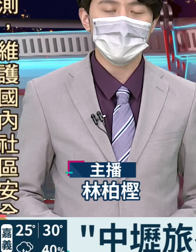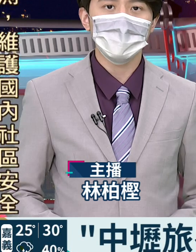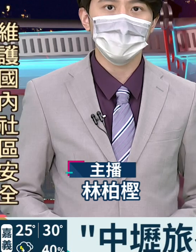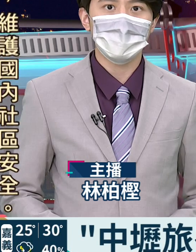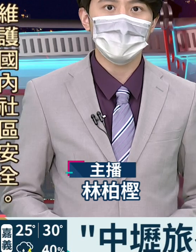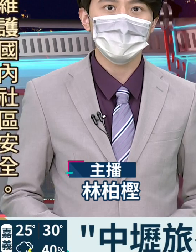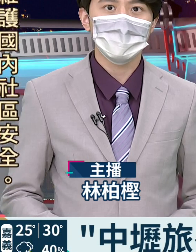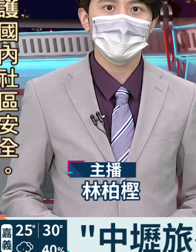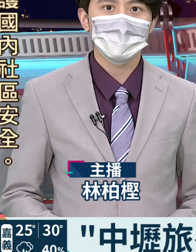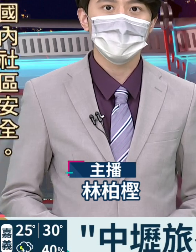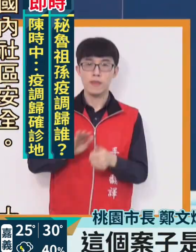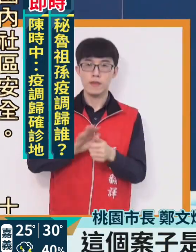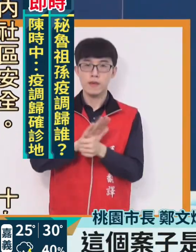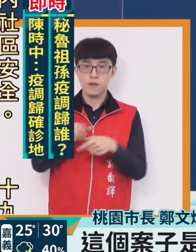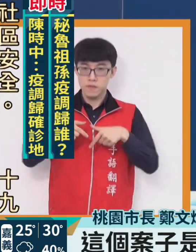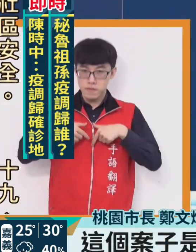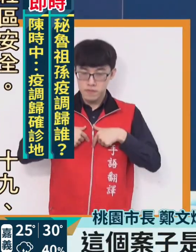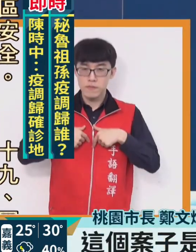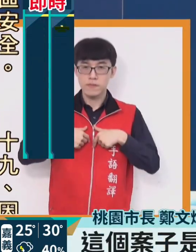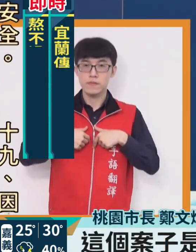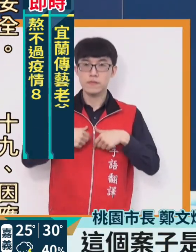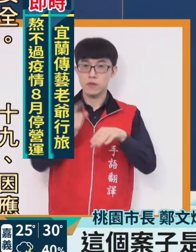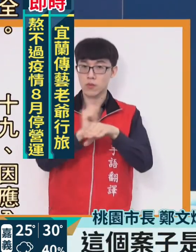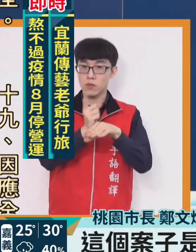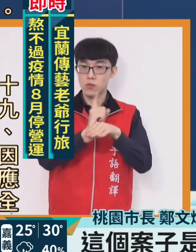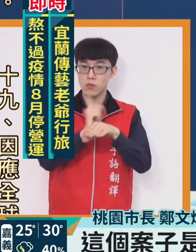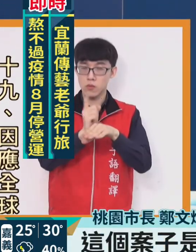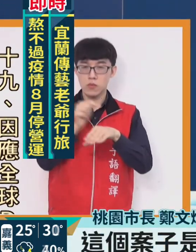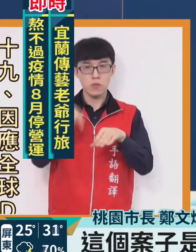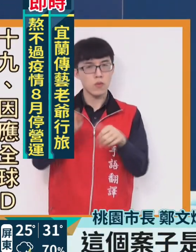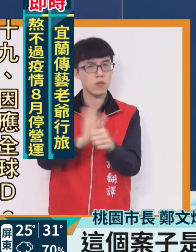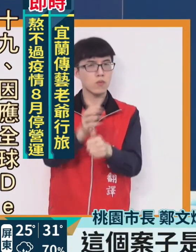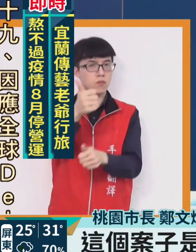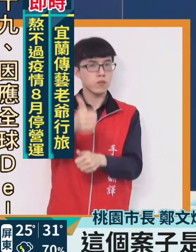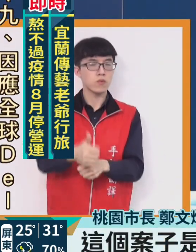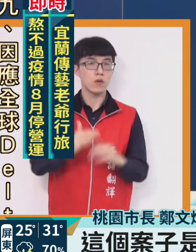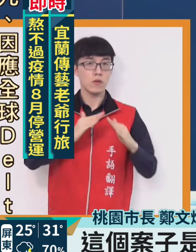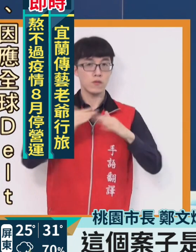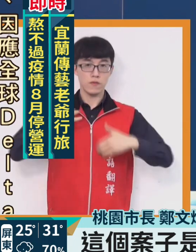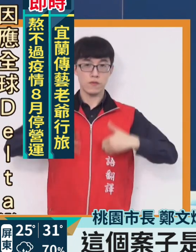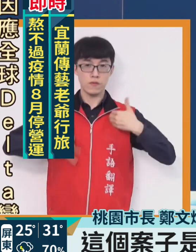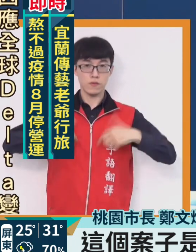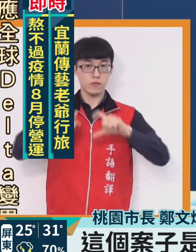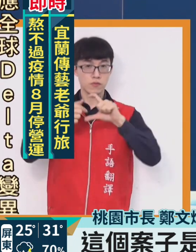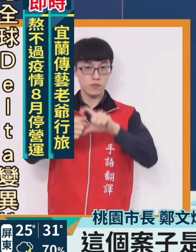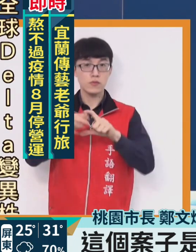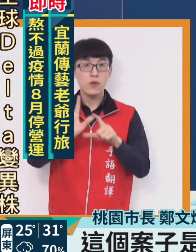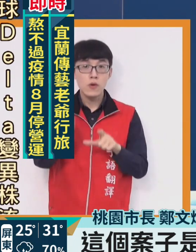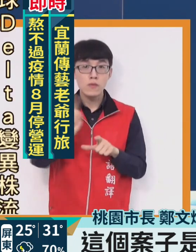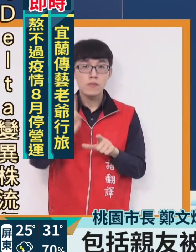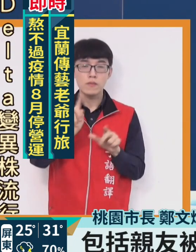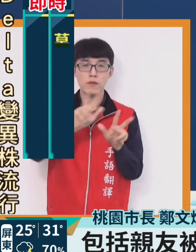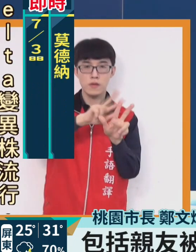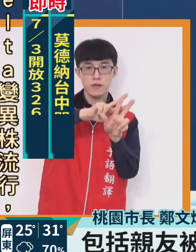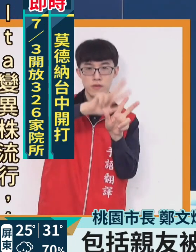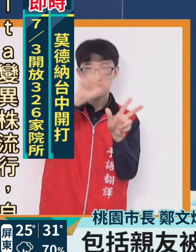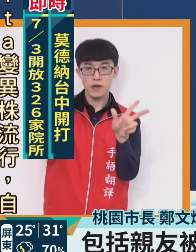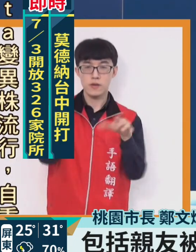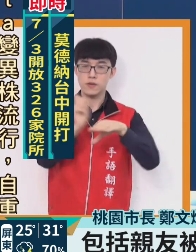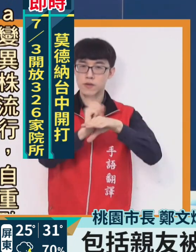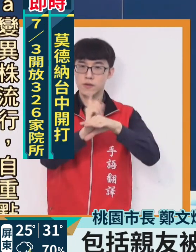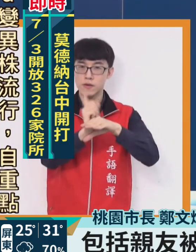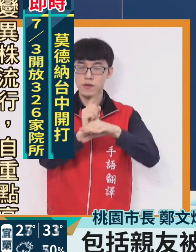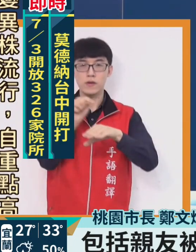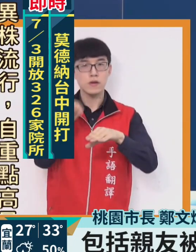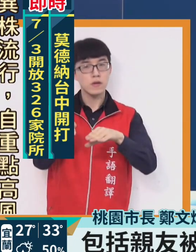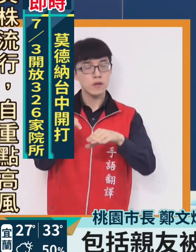来听他的说法。 那当然，这个案子是在一个群聚的感染里面，好，包括亲友被感